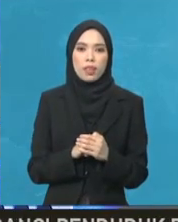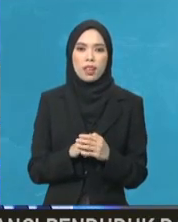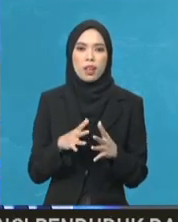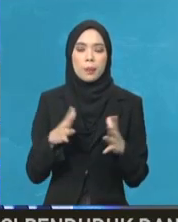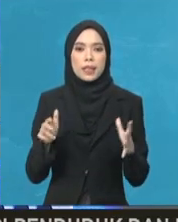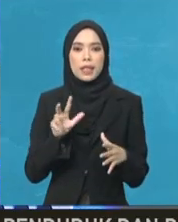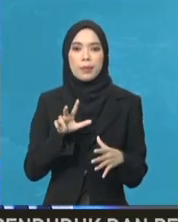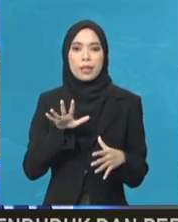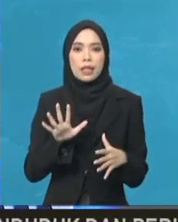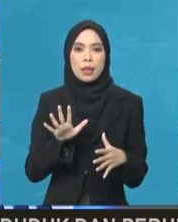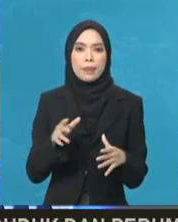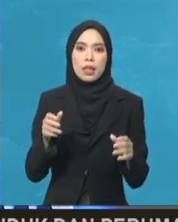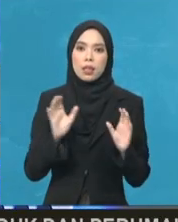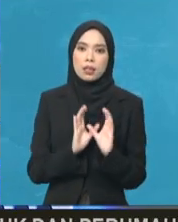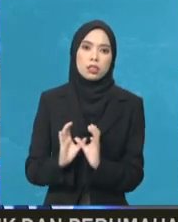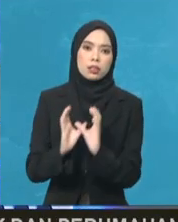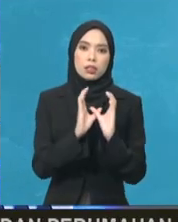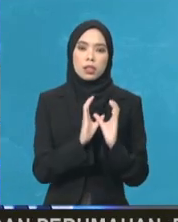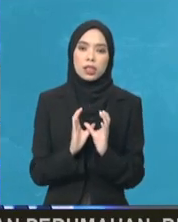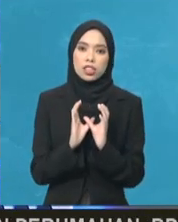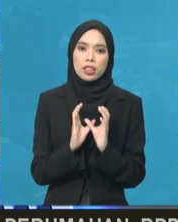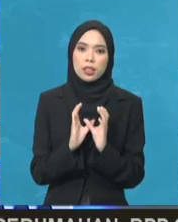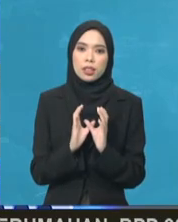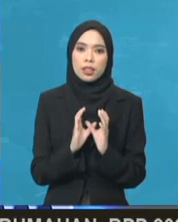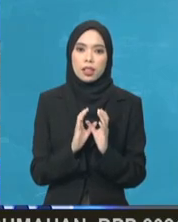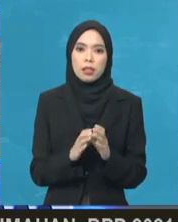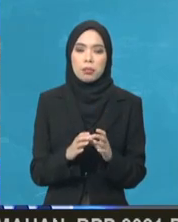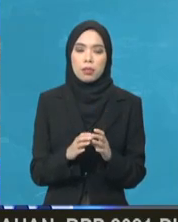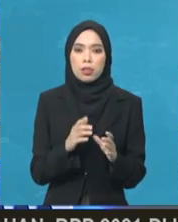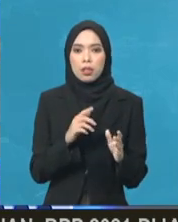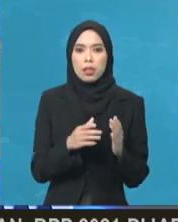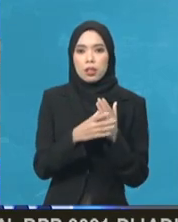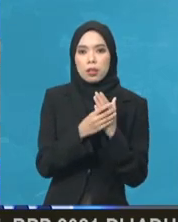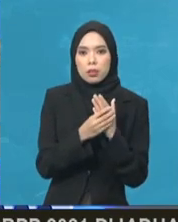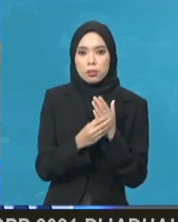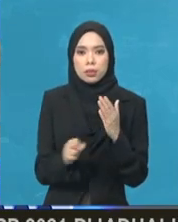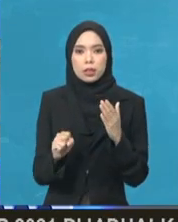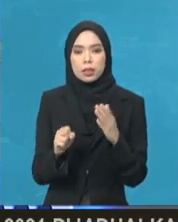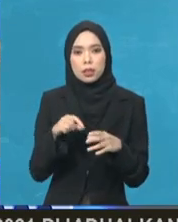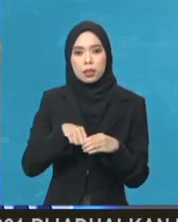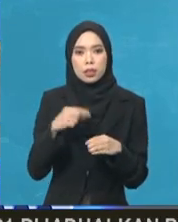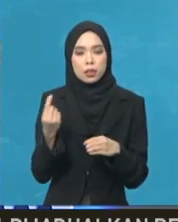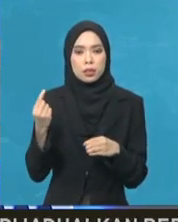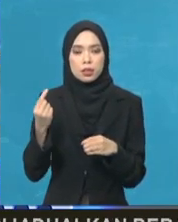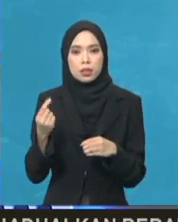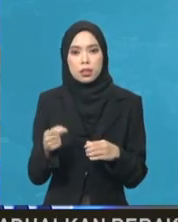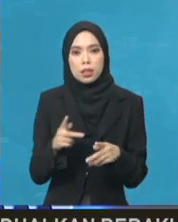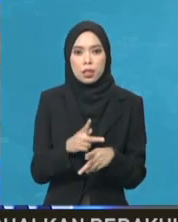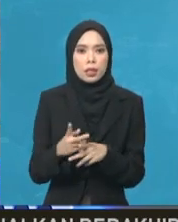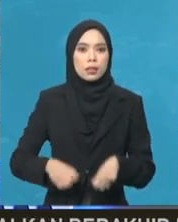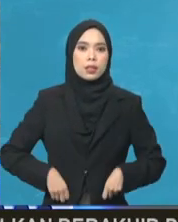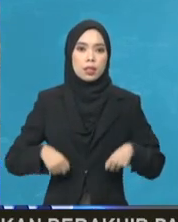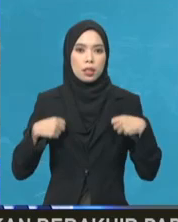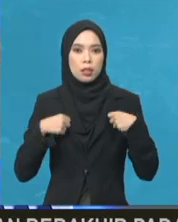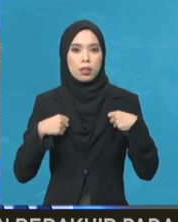Hai lebih 35 buah syariah dan pelbagai sektor antaranya sektor minyak dan gas penjagaan kesehatan dan pencitraan